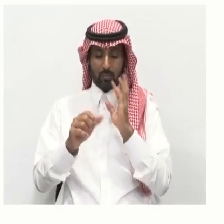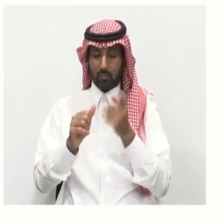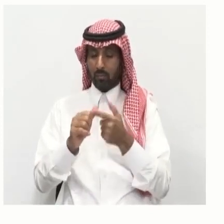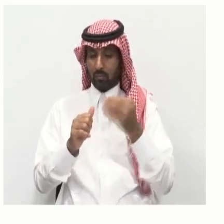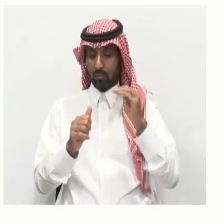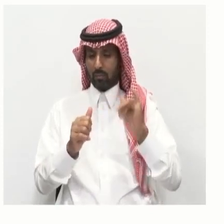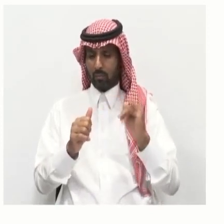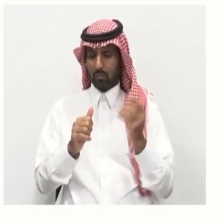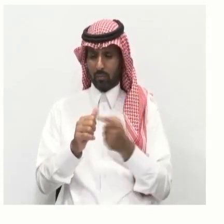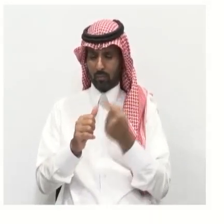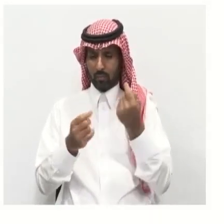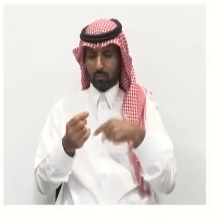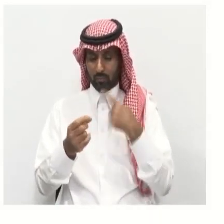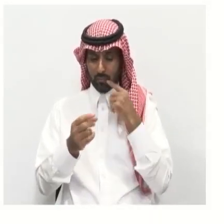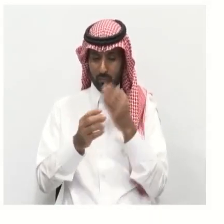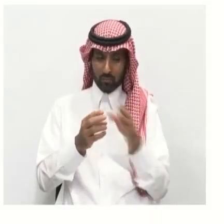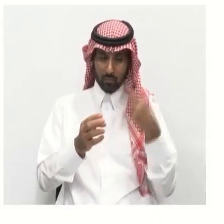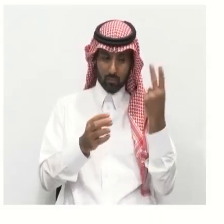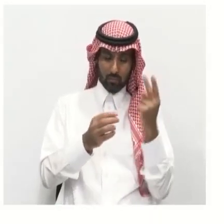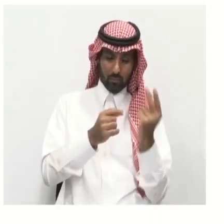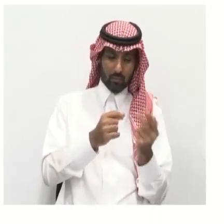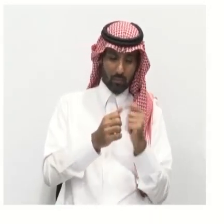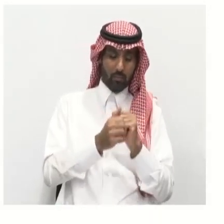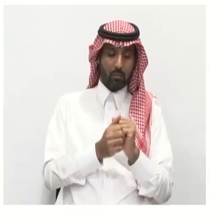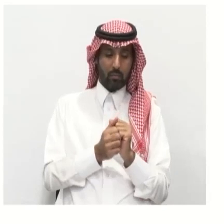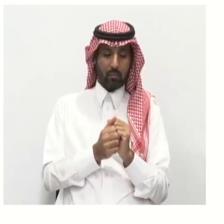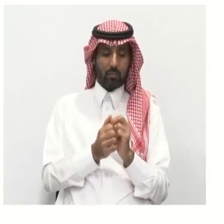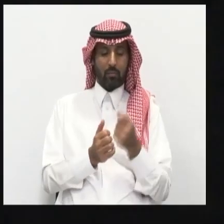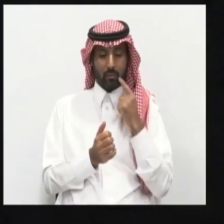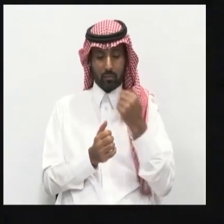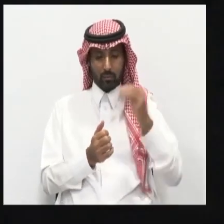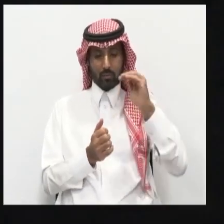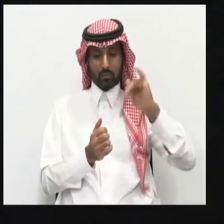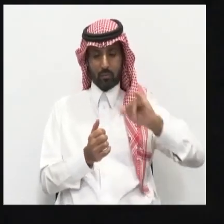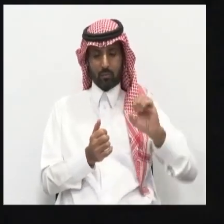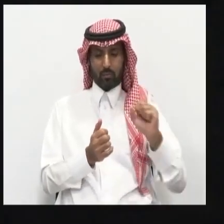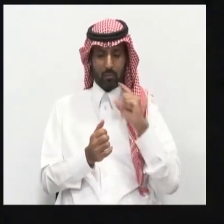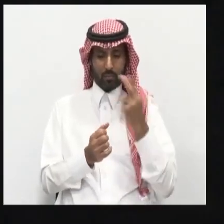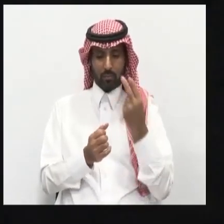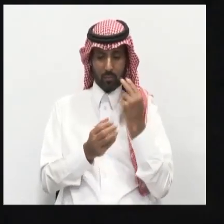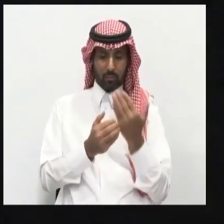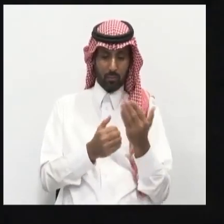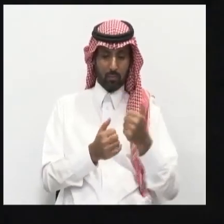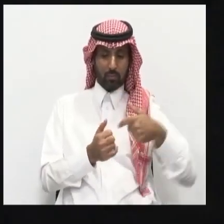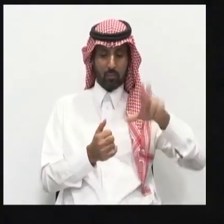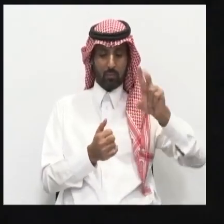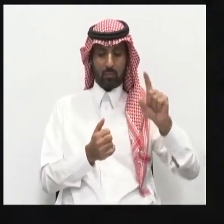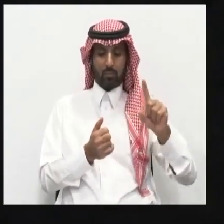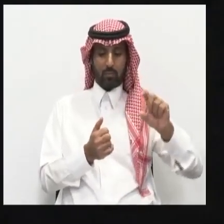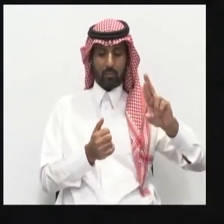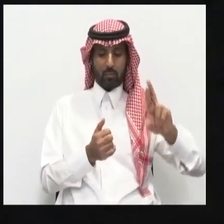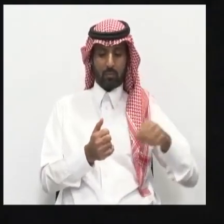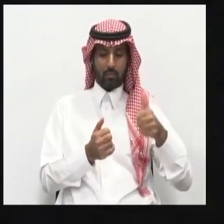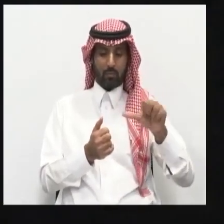ايش بيصير نضع اثنين امام مين امام حمض البنزويك نضع اثنين امام حمض البنزويك